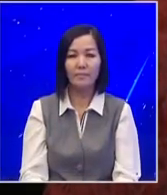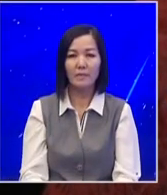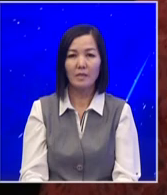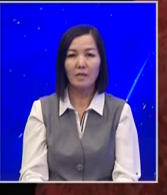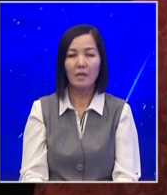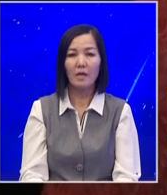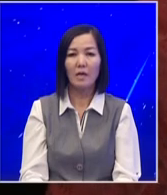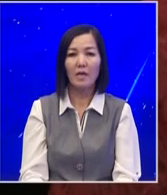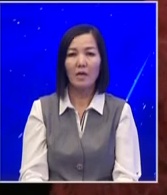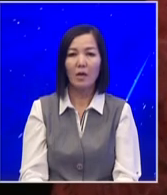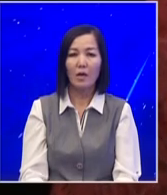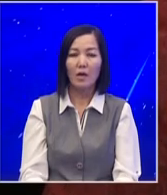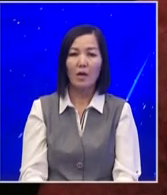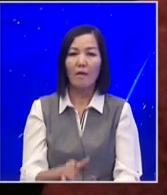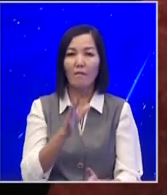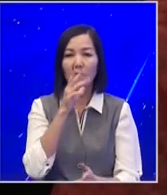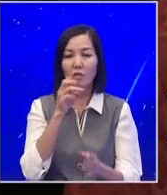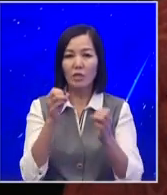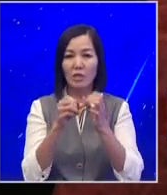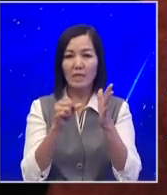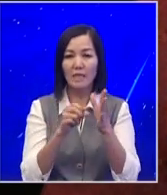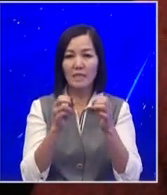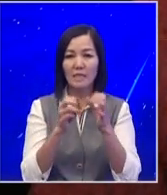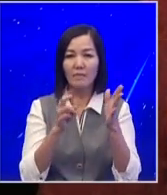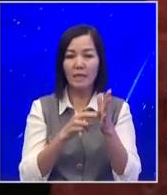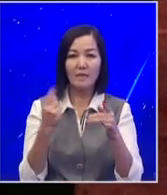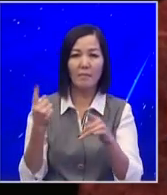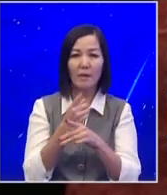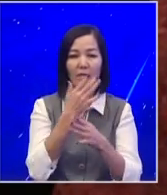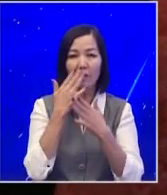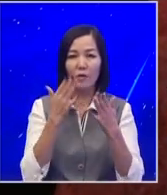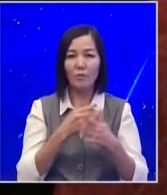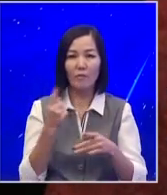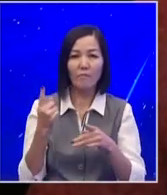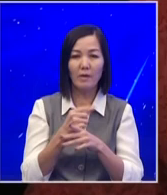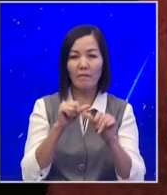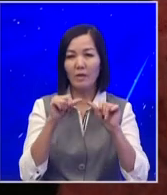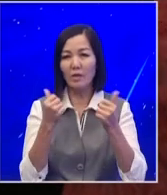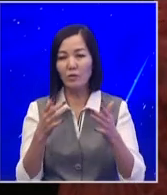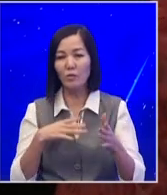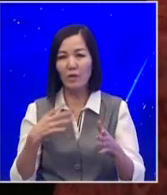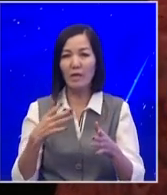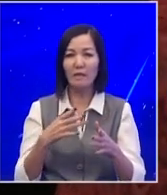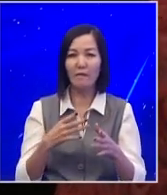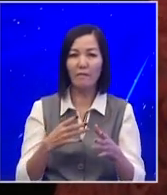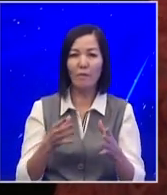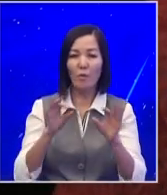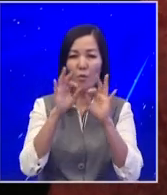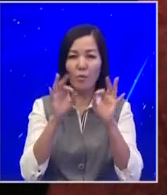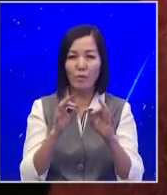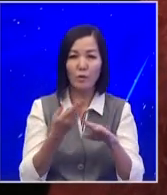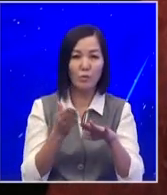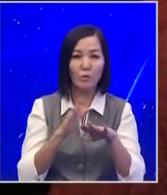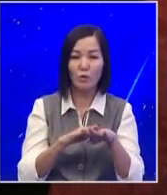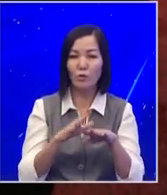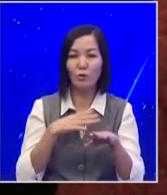Мой герой был в возрасте 16-17 лет. Первая любовь, первое испытание разлукой, перевоплощение в Абая. Очень серьезная